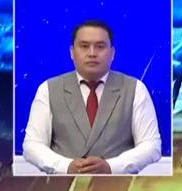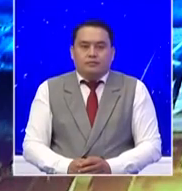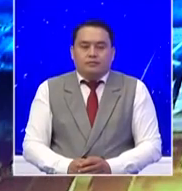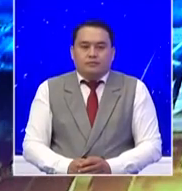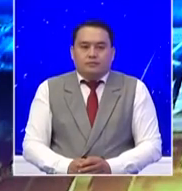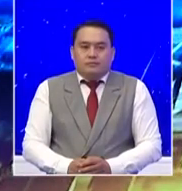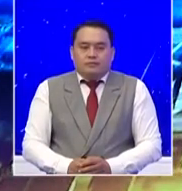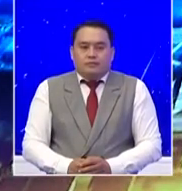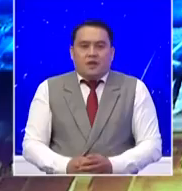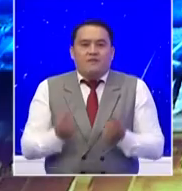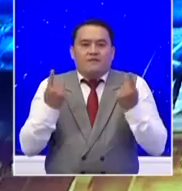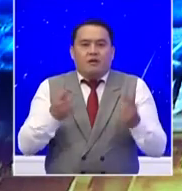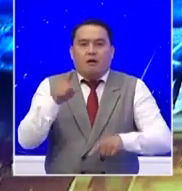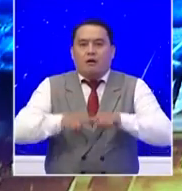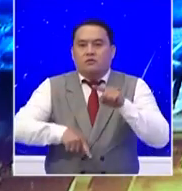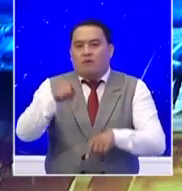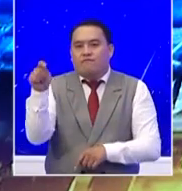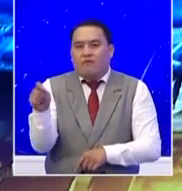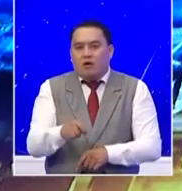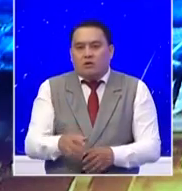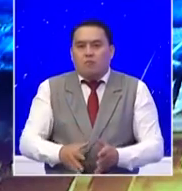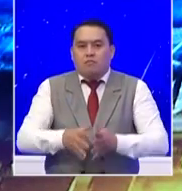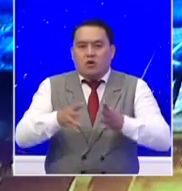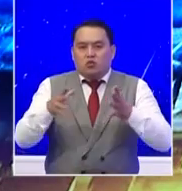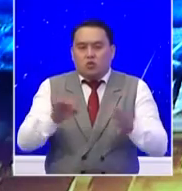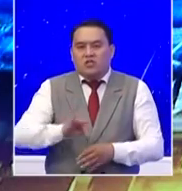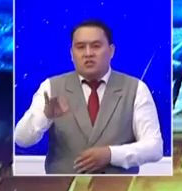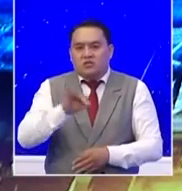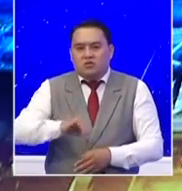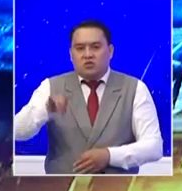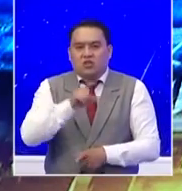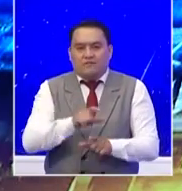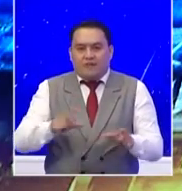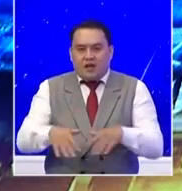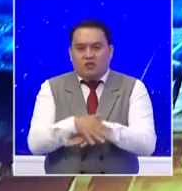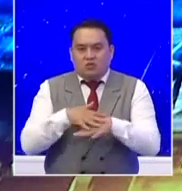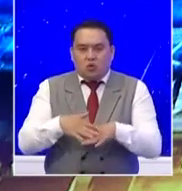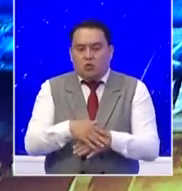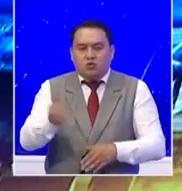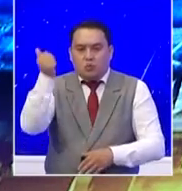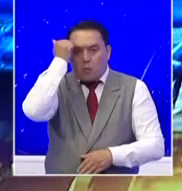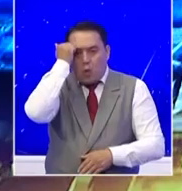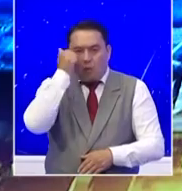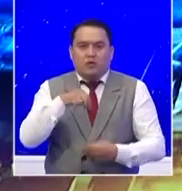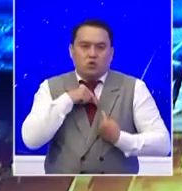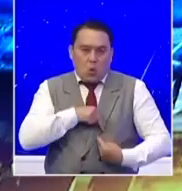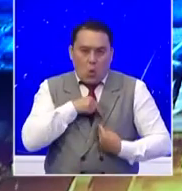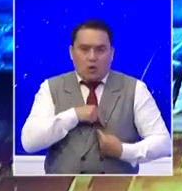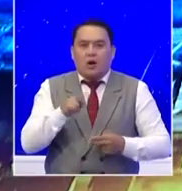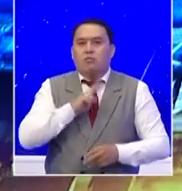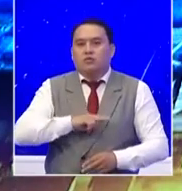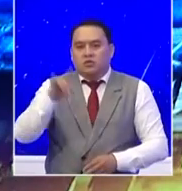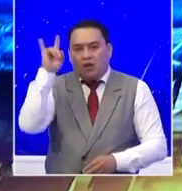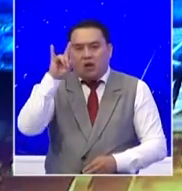К другим темам. Великая Отечественная война осталась большим пятном в истории человечества. Те годы до сих пор хорошо помнит труженица тыла